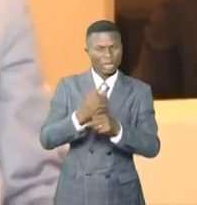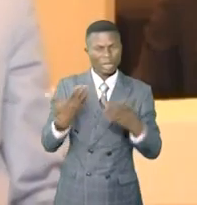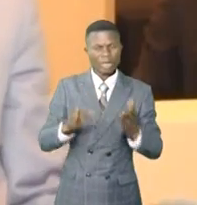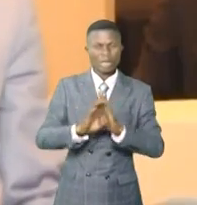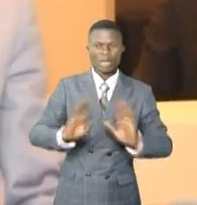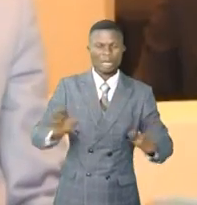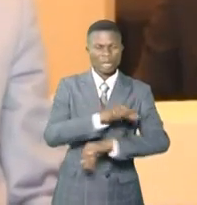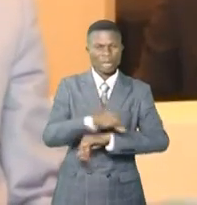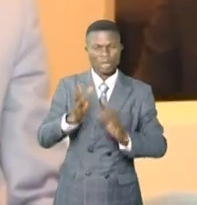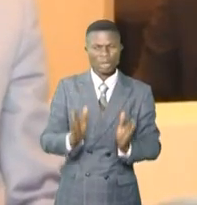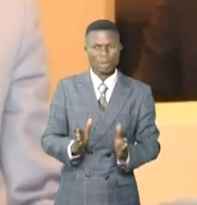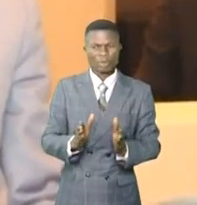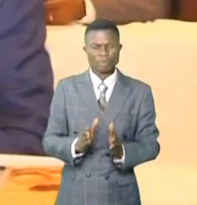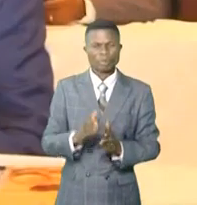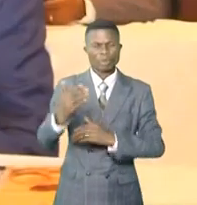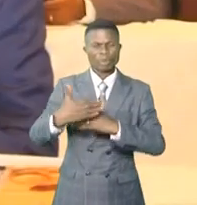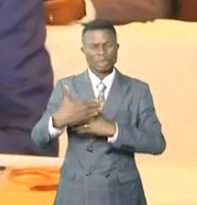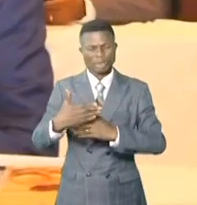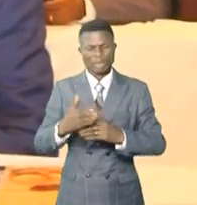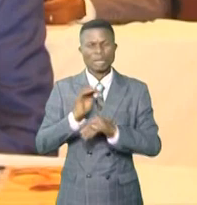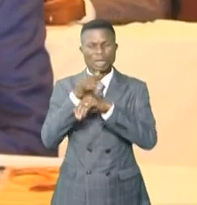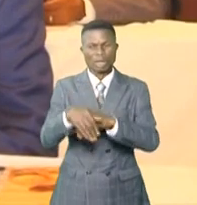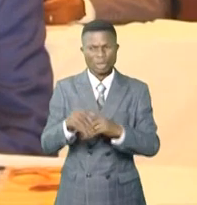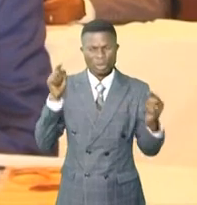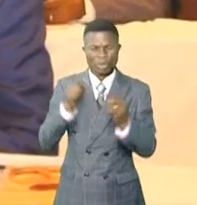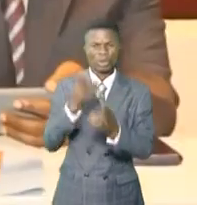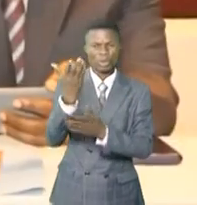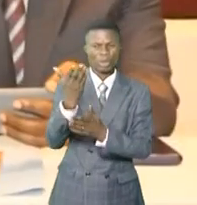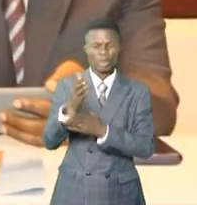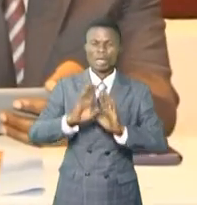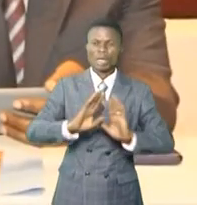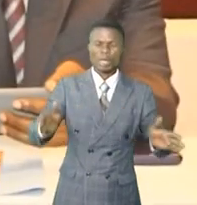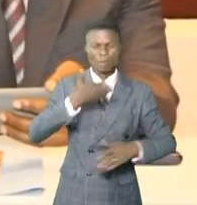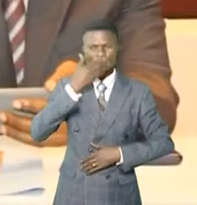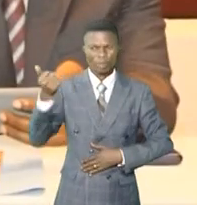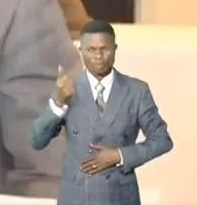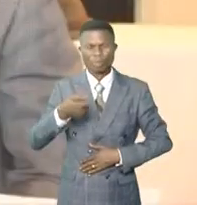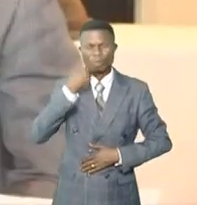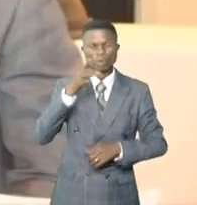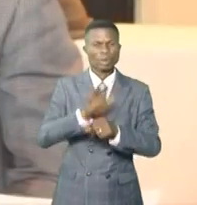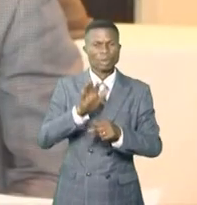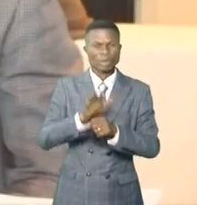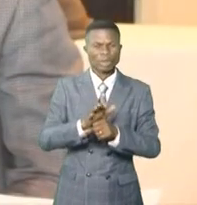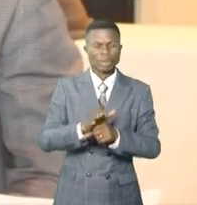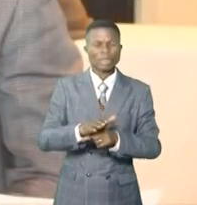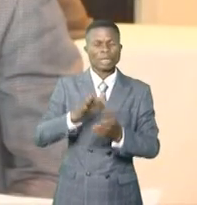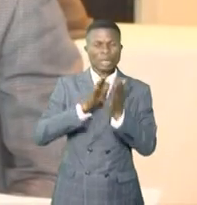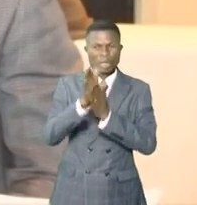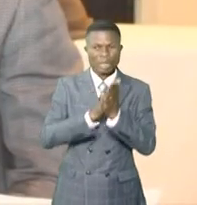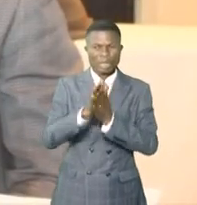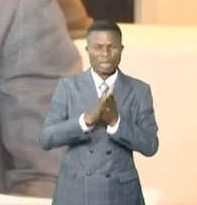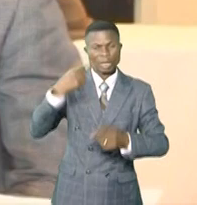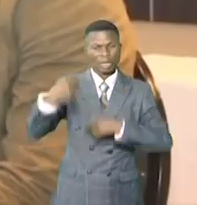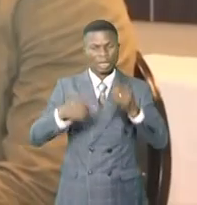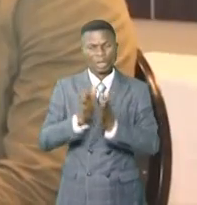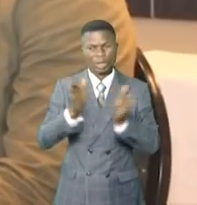capacité administrative avec une approche participative jusqu'à l'exigence de la performance. L'insistance a été plus portée sur les débats